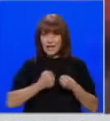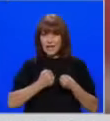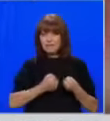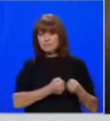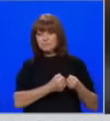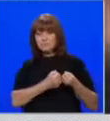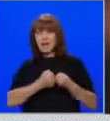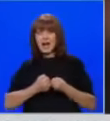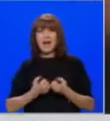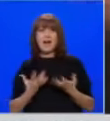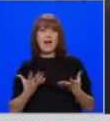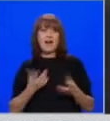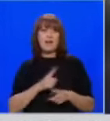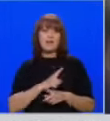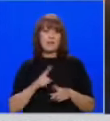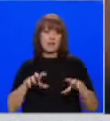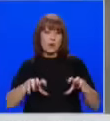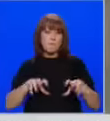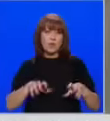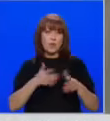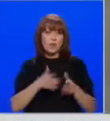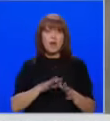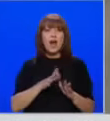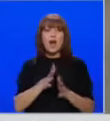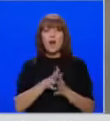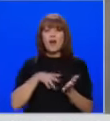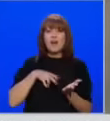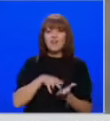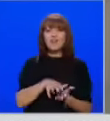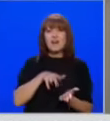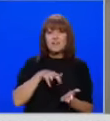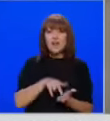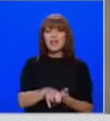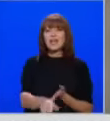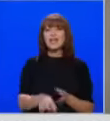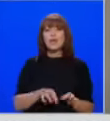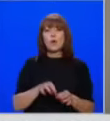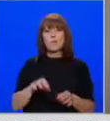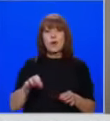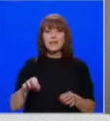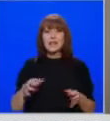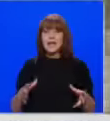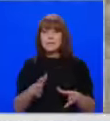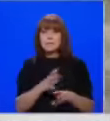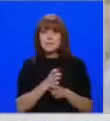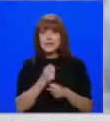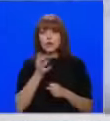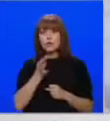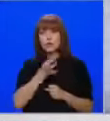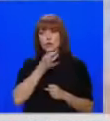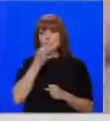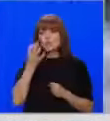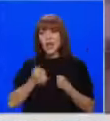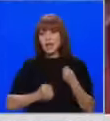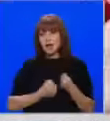които и DJ Дипо и комика Крис Рок, вървяли с километри, докато стигнат асфалтов път. Двамата са спасени от случайно преминаващ